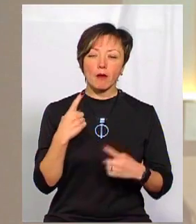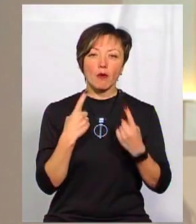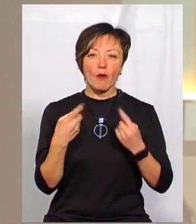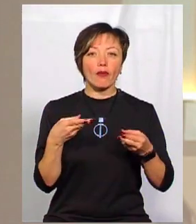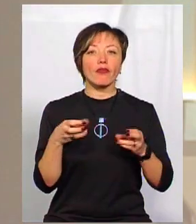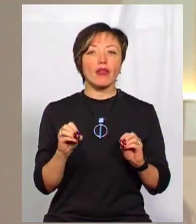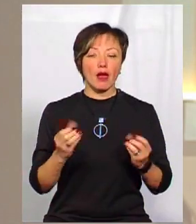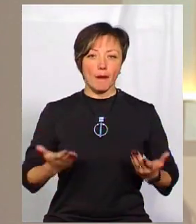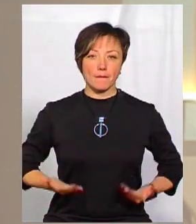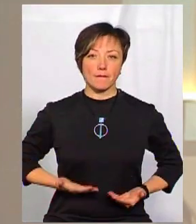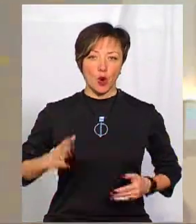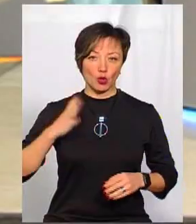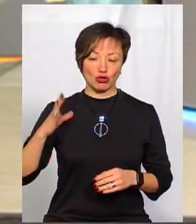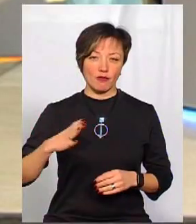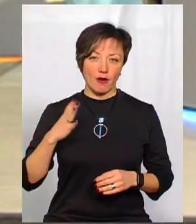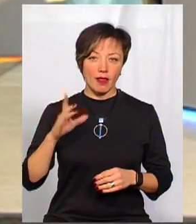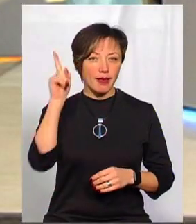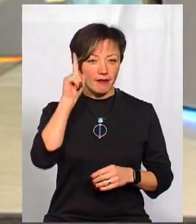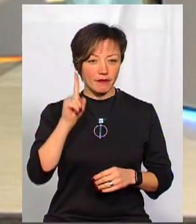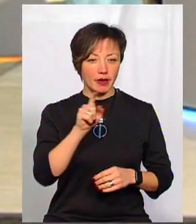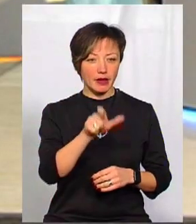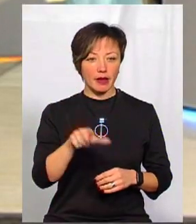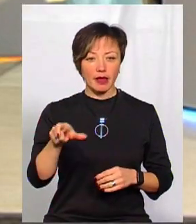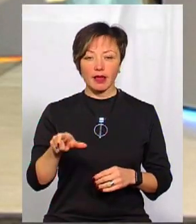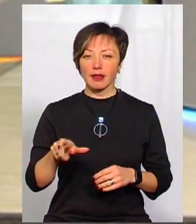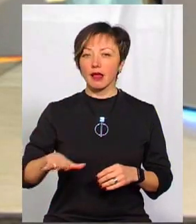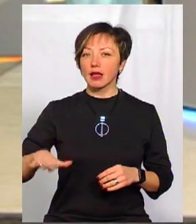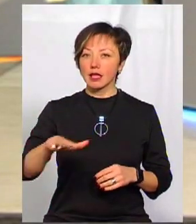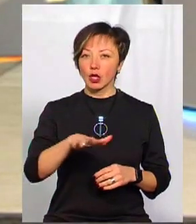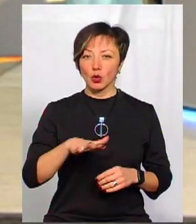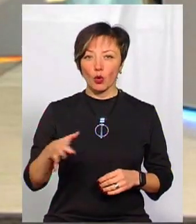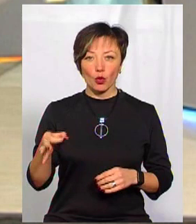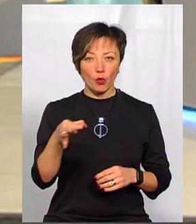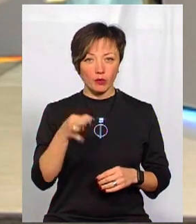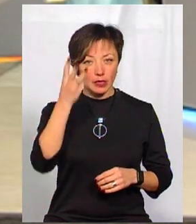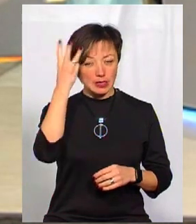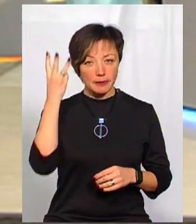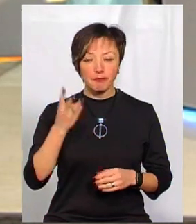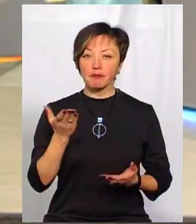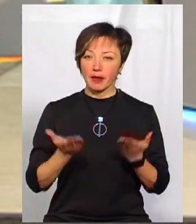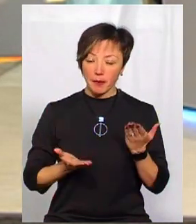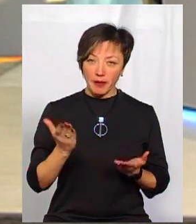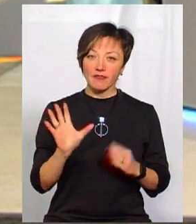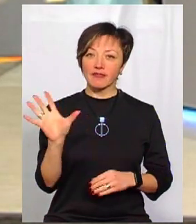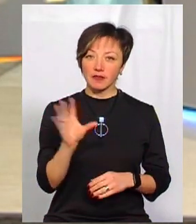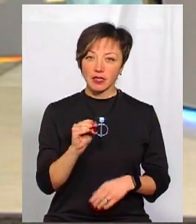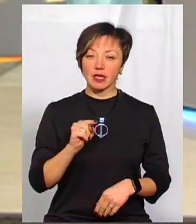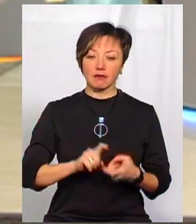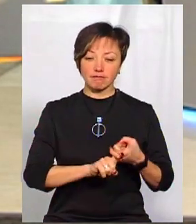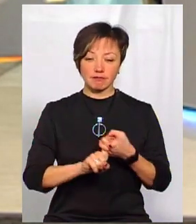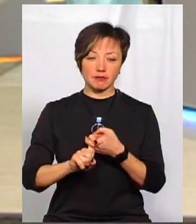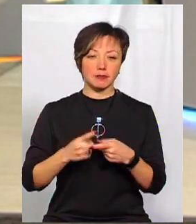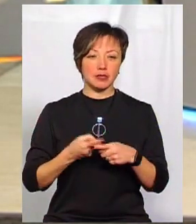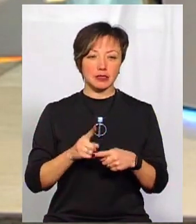де проживали євреї на території Хмельниччини, бо, напевно, всіх торкнулася